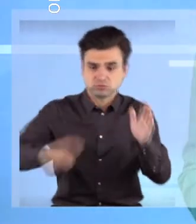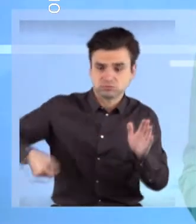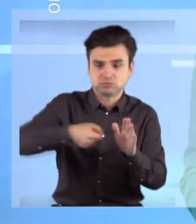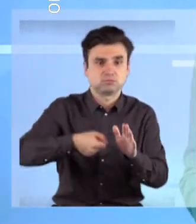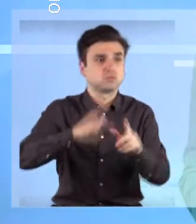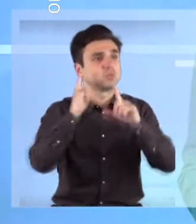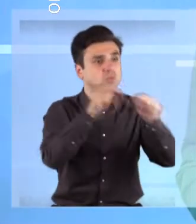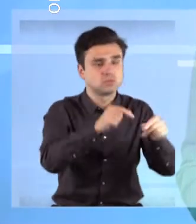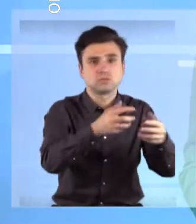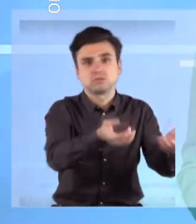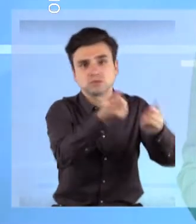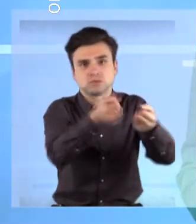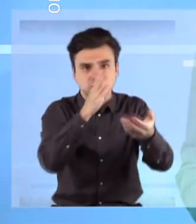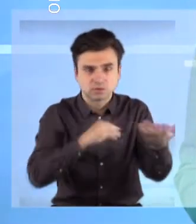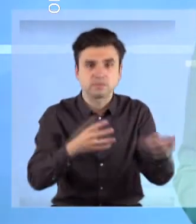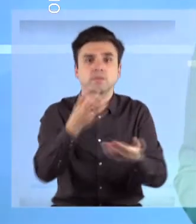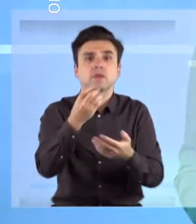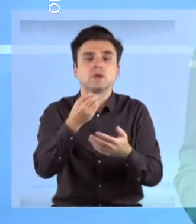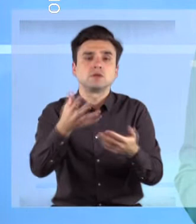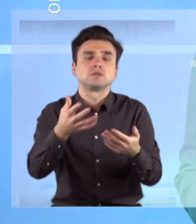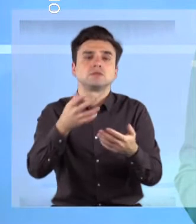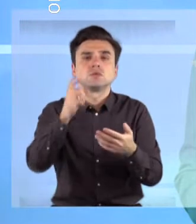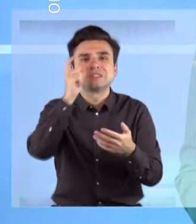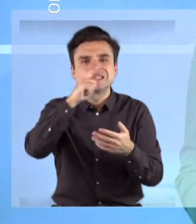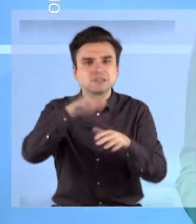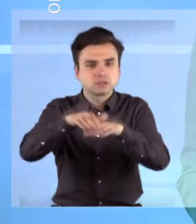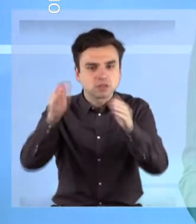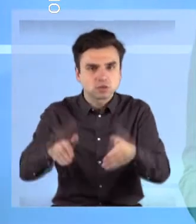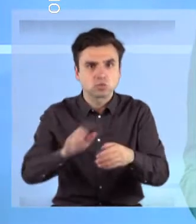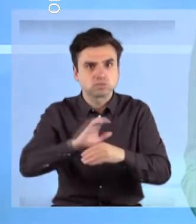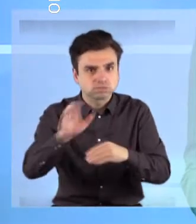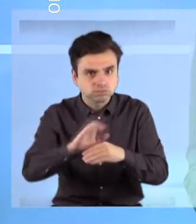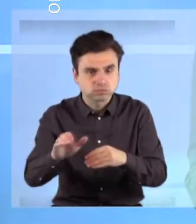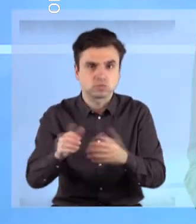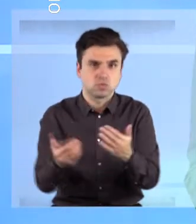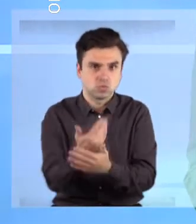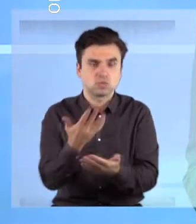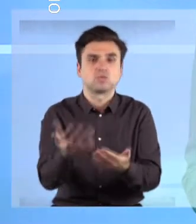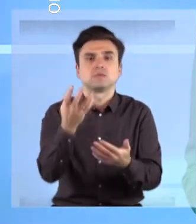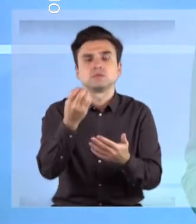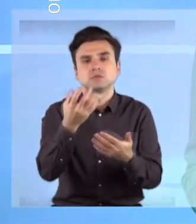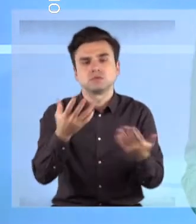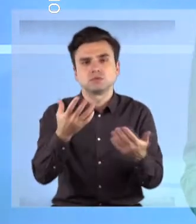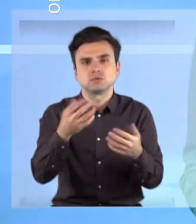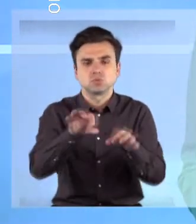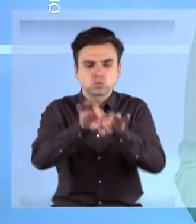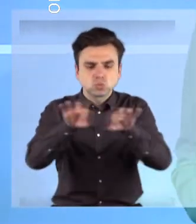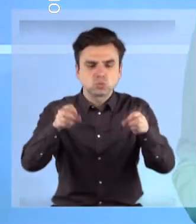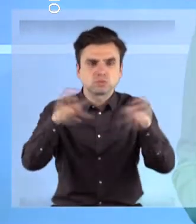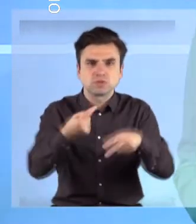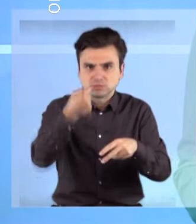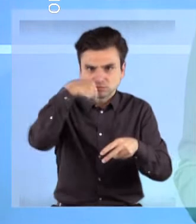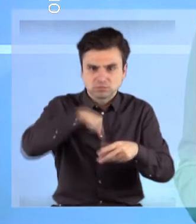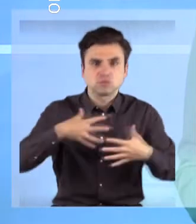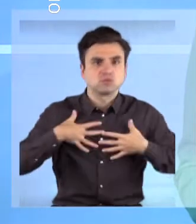портативний дефібрилятор. Тепер пристрій для примусового запуску серцевого ритму пацієнтів не прив'язаний до розеток та палат.